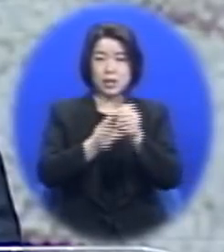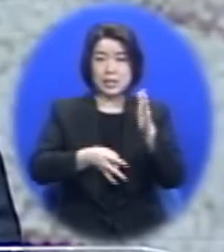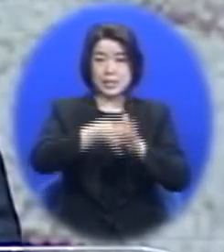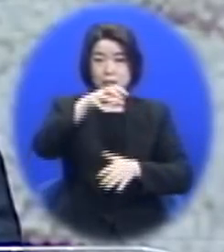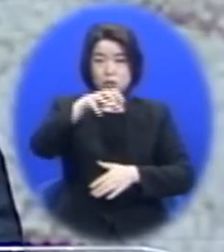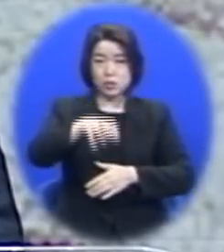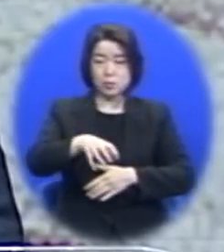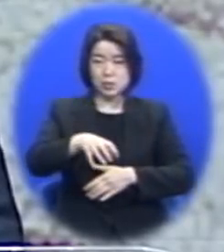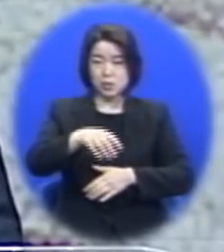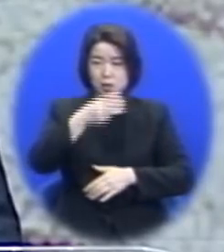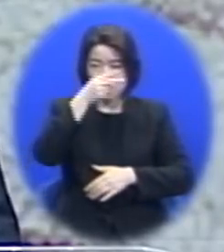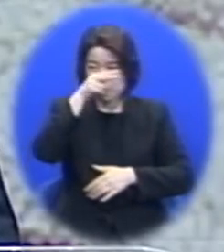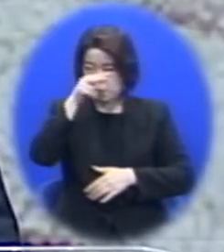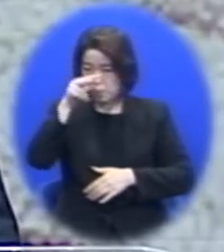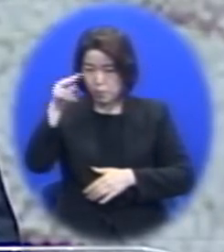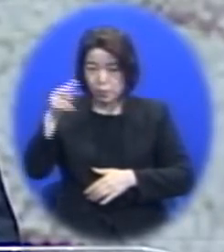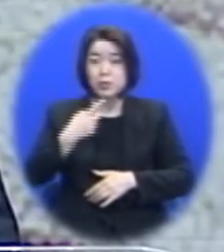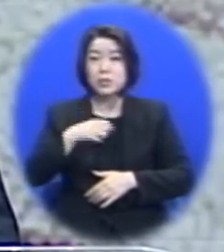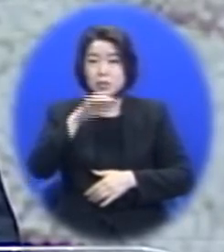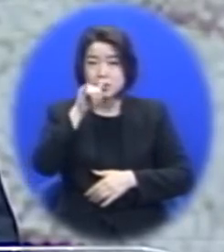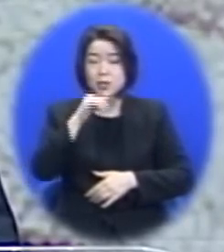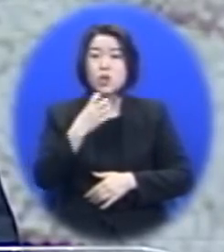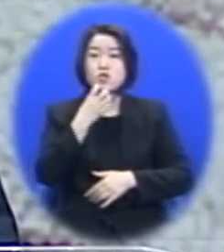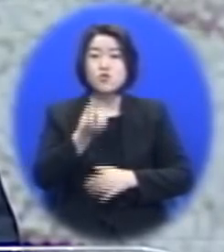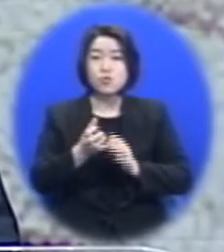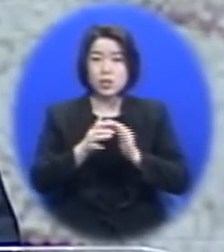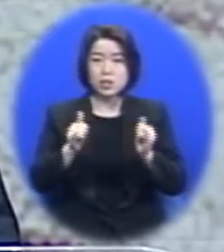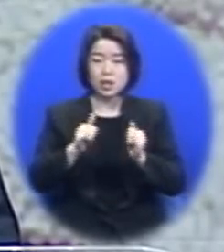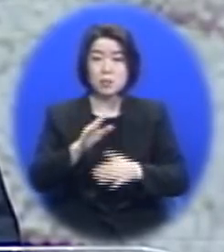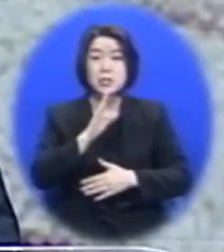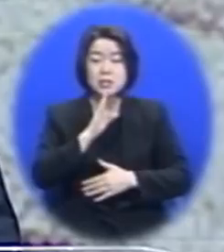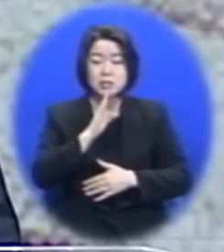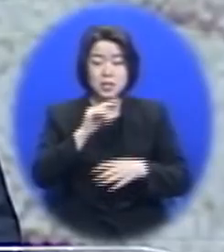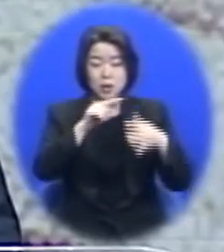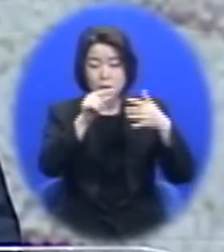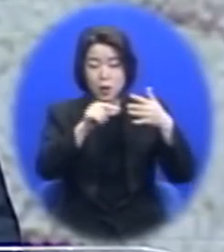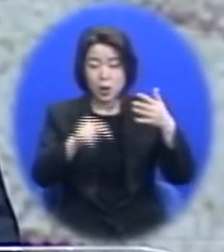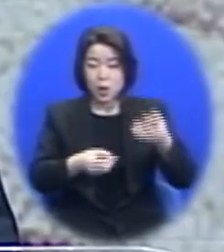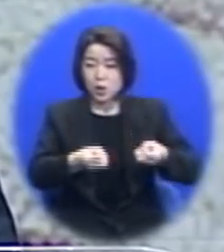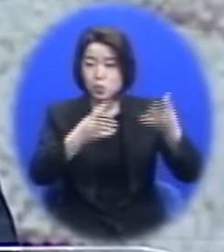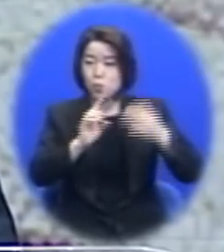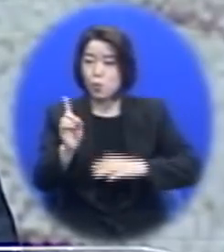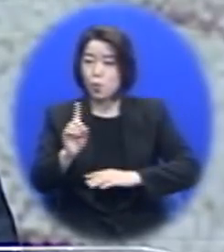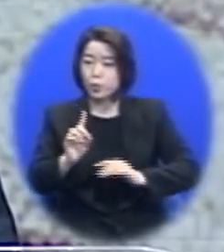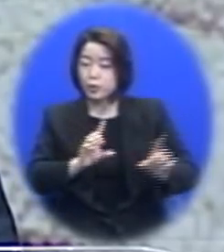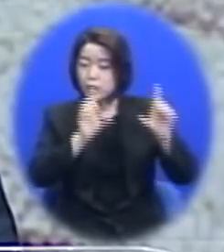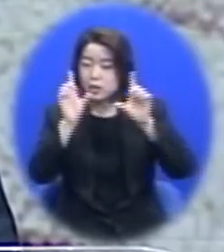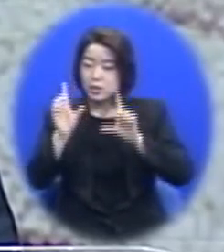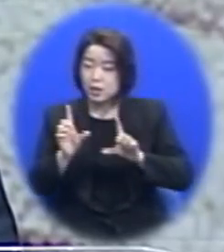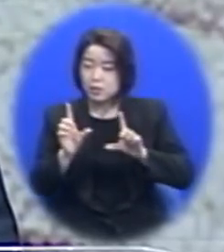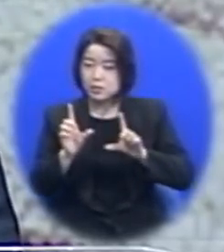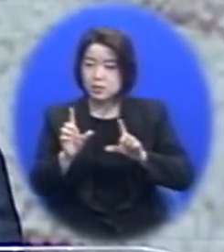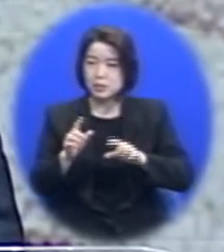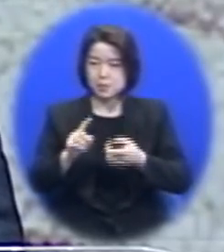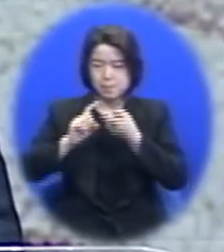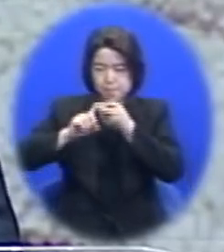있습니다 유대인들은 6월 자를 실제로 어떻게 지키는지 를 그때 관심있게 봤습니다